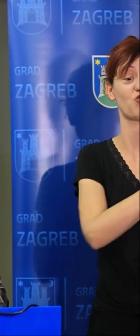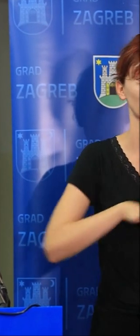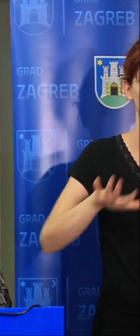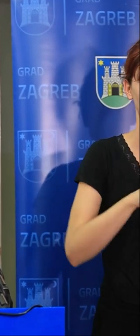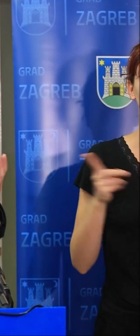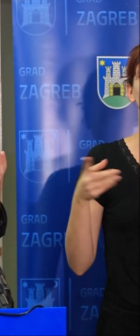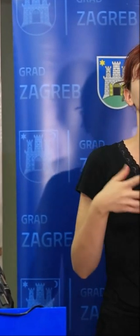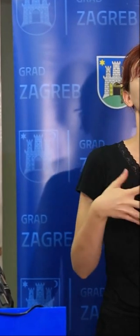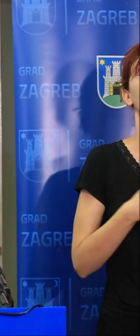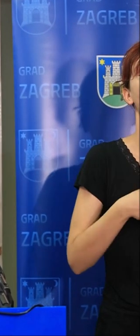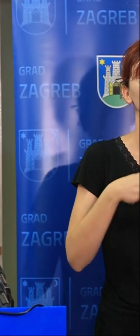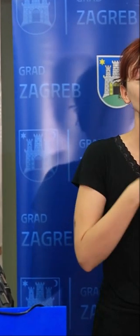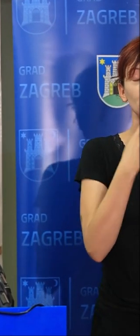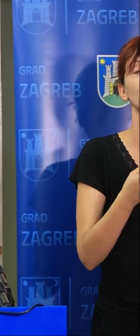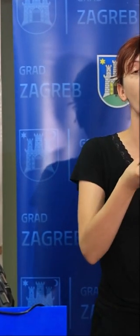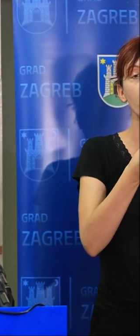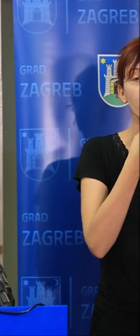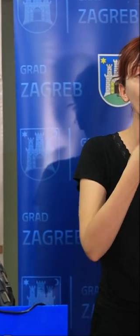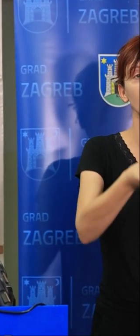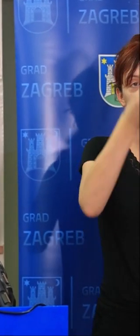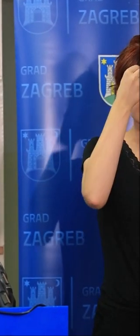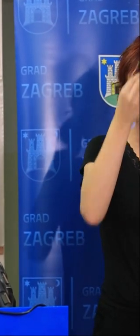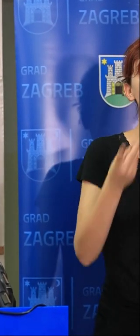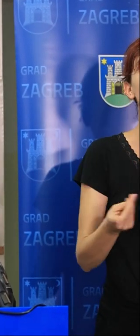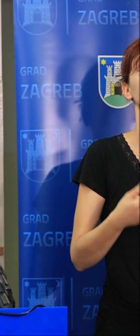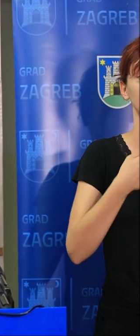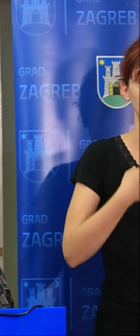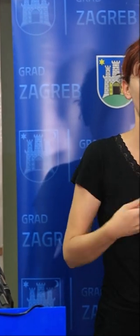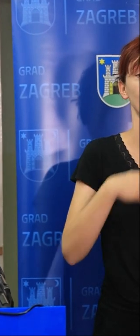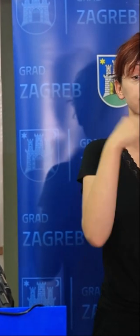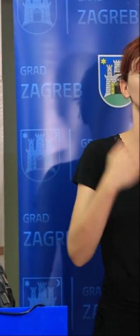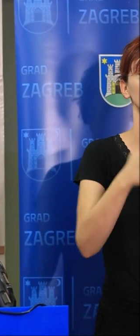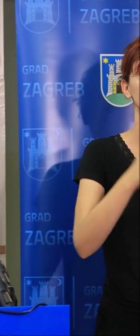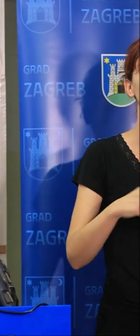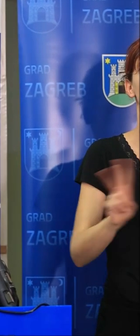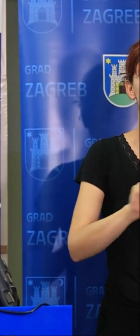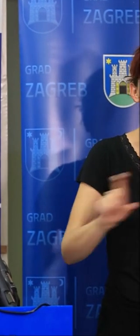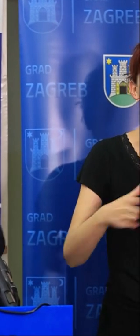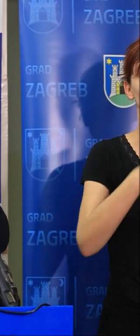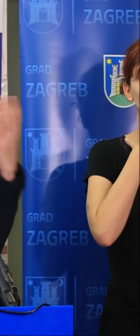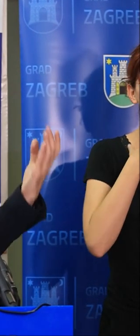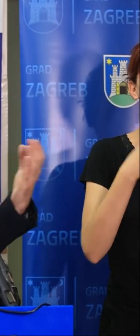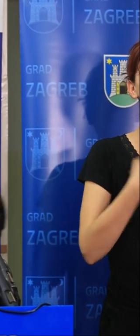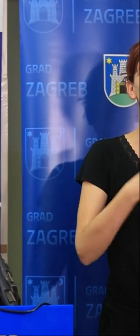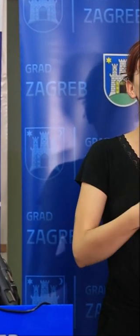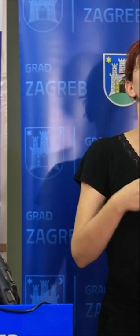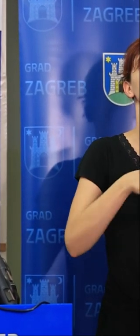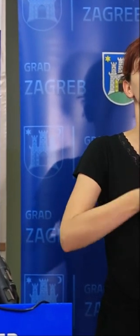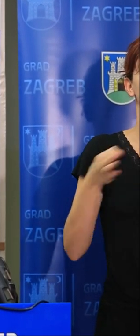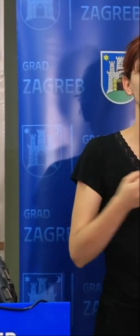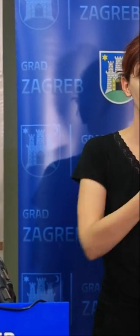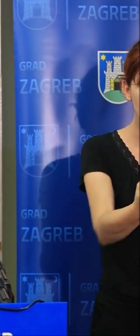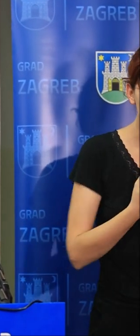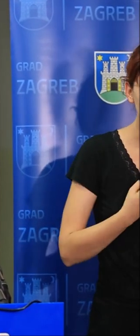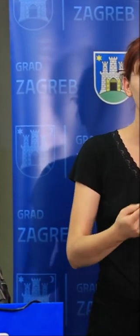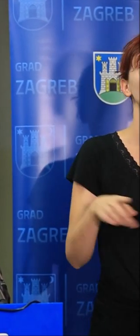vrtića, rekordni broj škola, pa zašto ne i širenje pješke zone i rekordno ulaganje u javni prijevoz i prvi puta proširenje